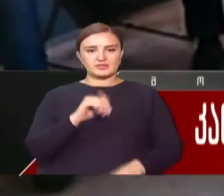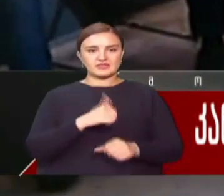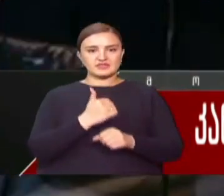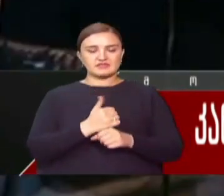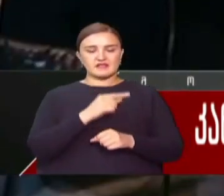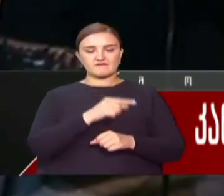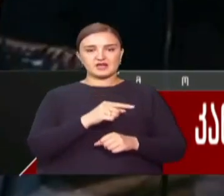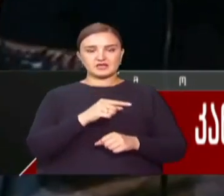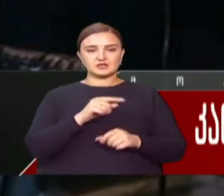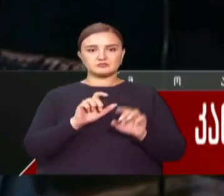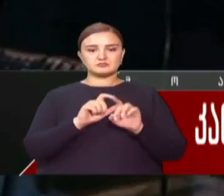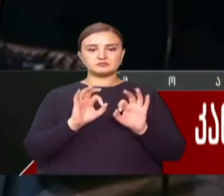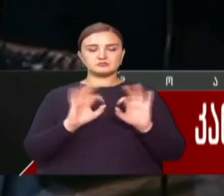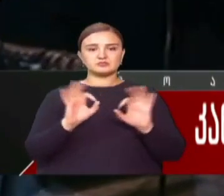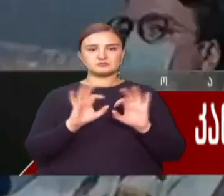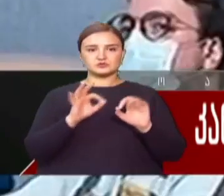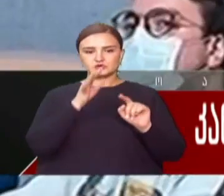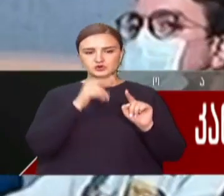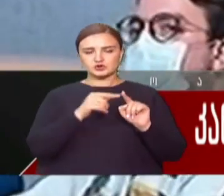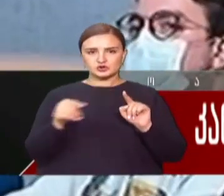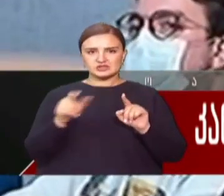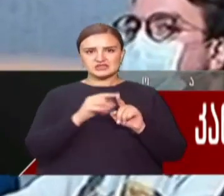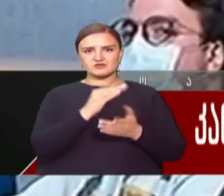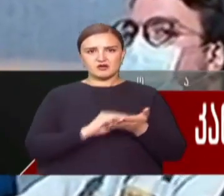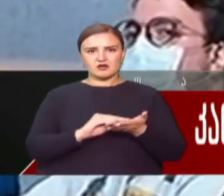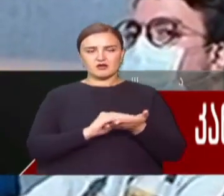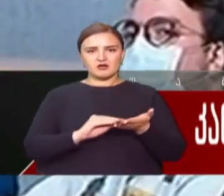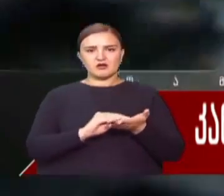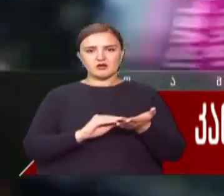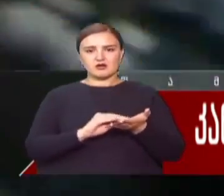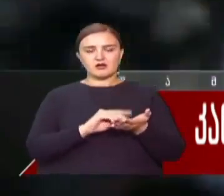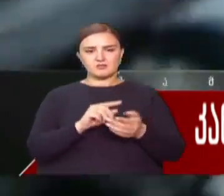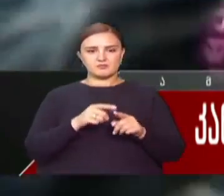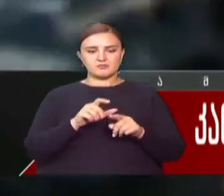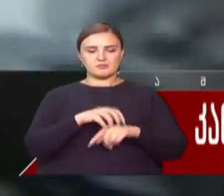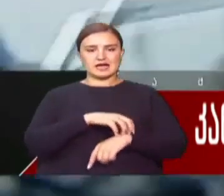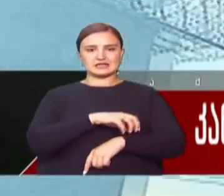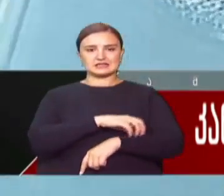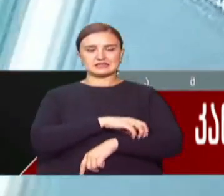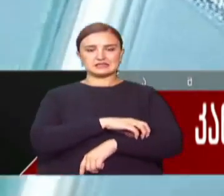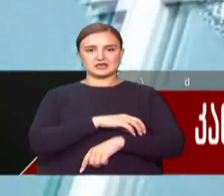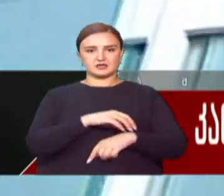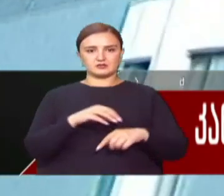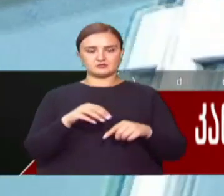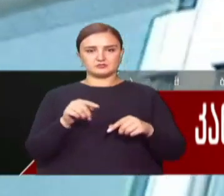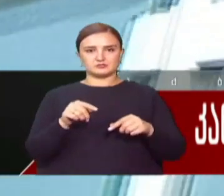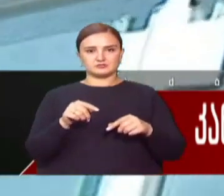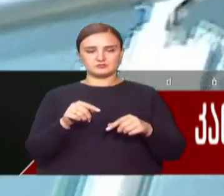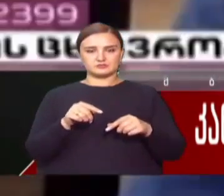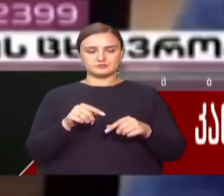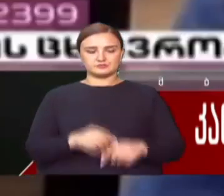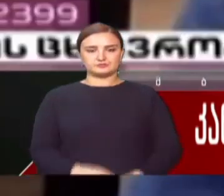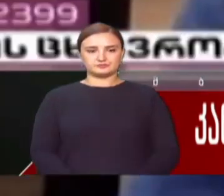ექო წლობით სხვადასხვა დროსა და სივრცეში ჟღერდა ერთ დროს ერთი დიდი პარტიის ერთმანეთისგან არც თუ ისე შორს გაფანტულ